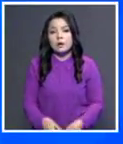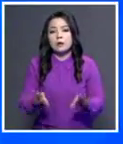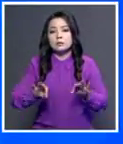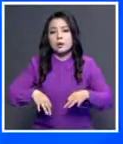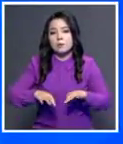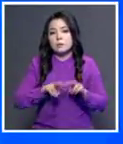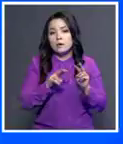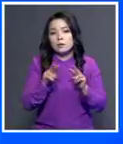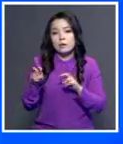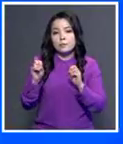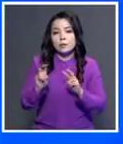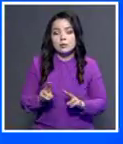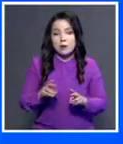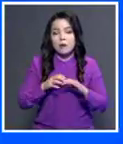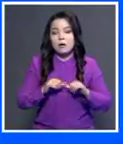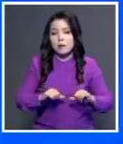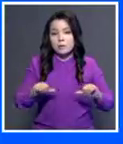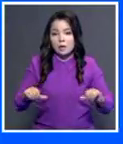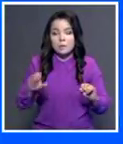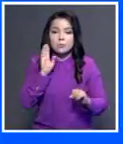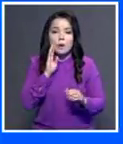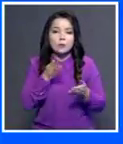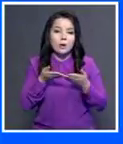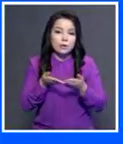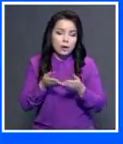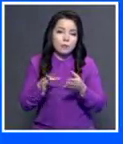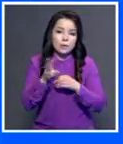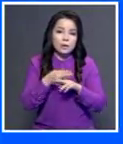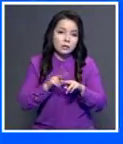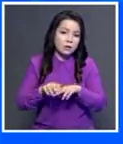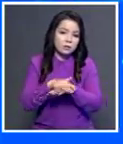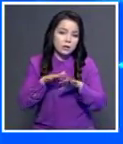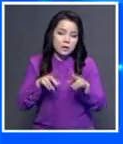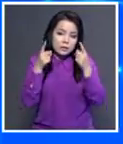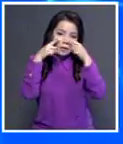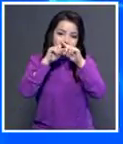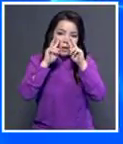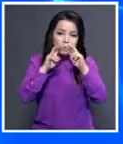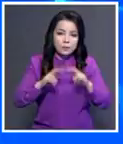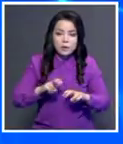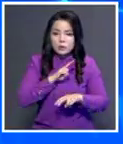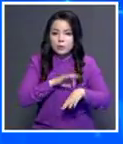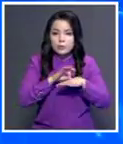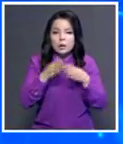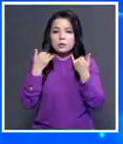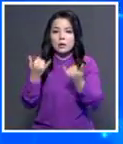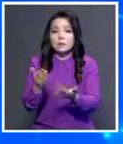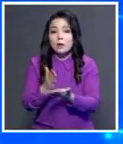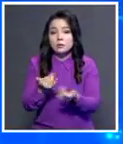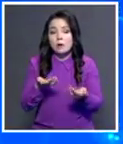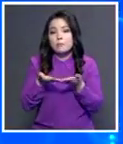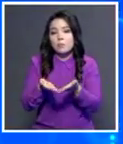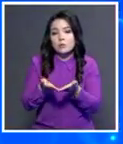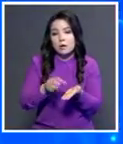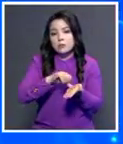Транспорттық бағылау комитеті биылдан бастап су көлігінде құрылған флотты тексеру, техникалық байқау, өткізу шараларын жеңілдетті. Одан бөлек порт